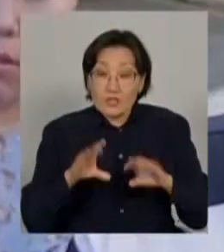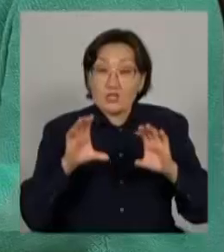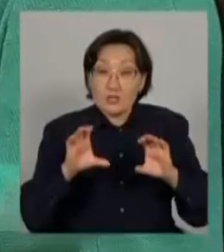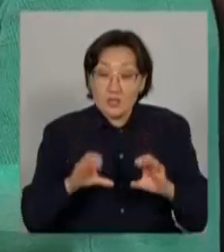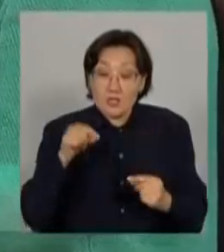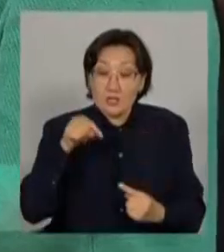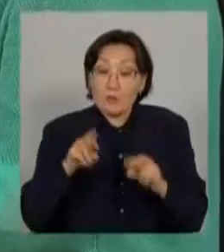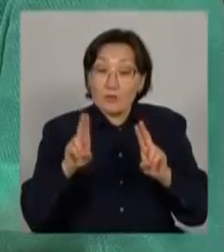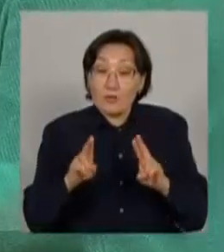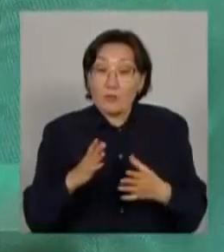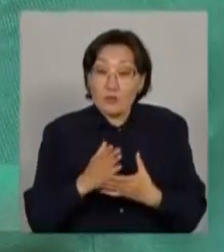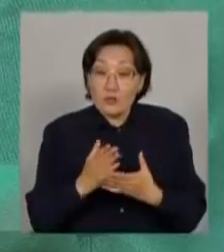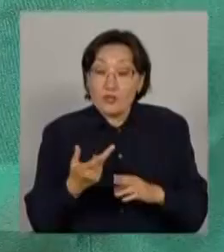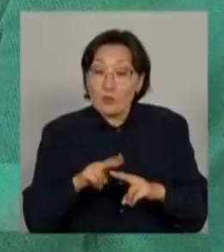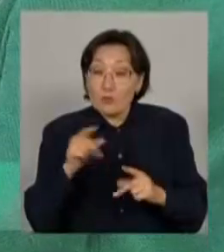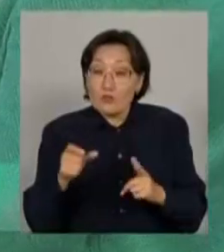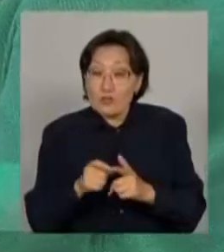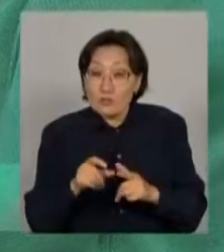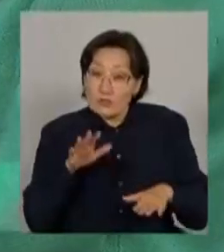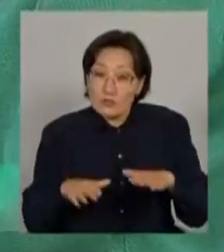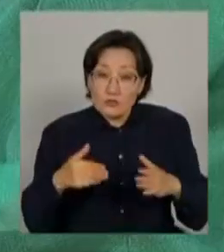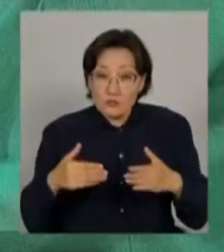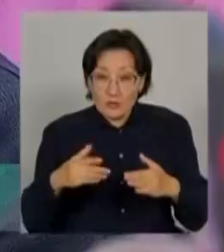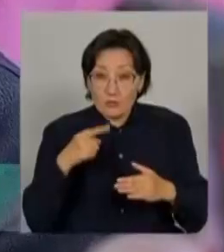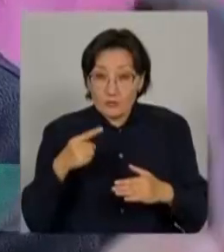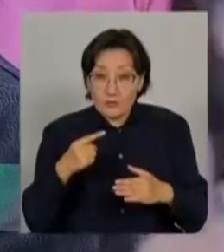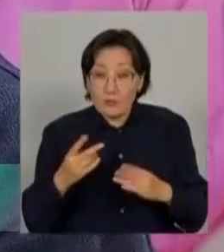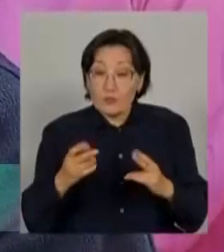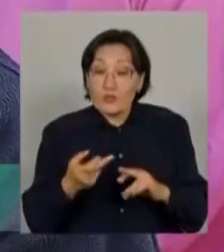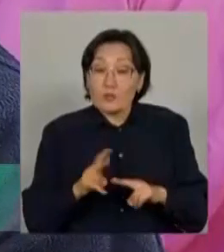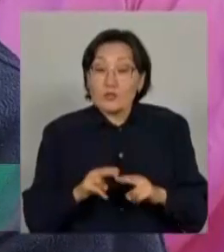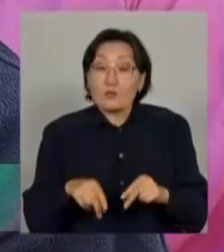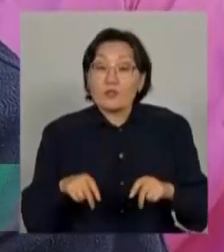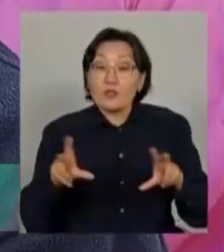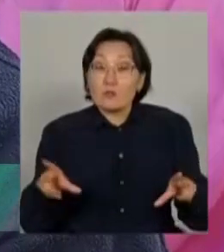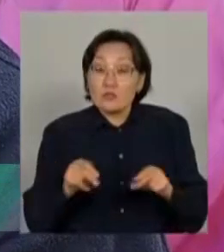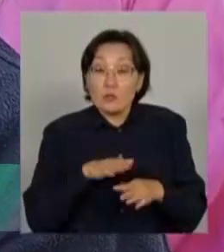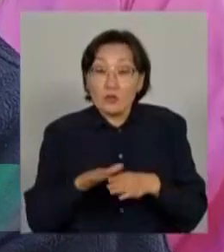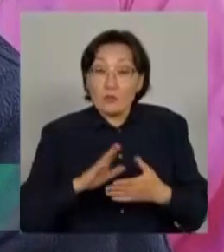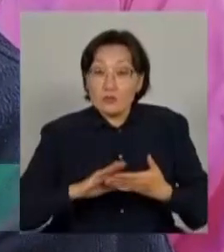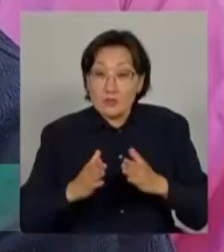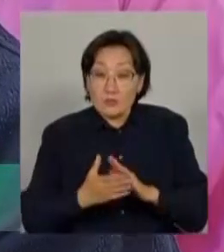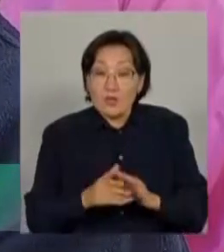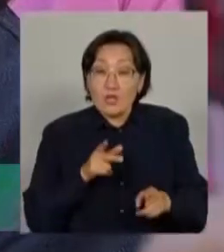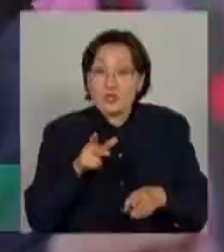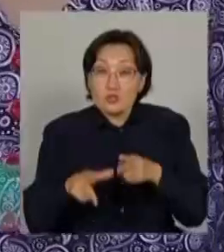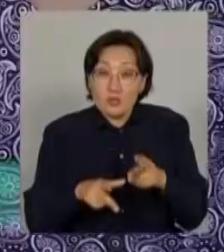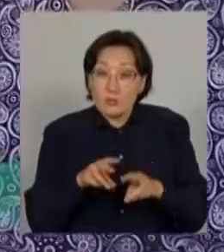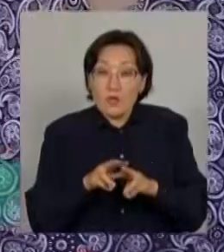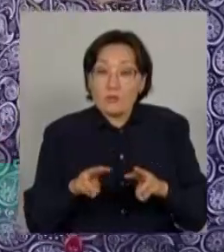заңдылықтары бар. Халық атқамінерлердің бұл сөзіне де күмәнмен қарайтынын айтты. Бірақ бұл жолы берген уәде орындалмаса, мұңымызды